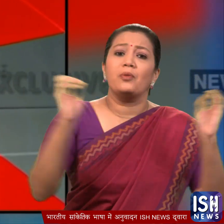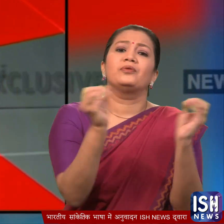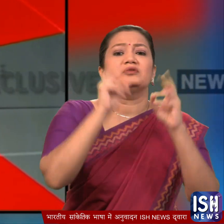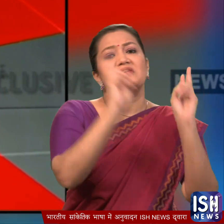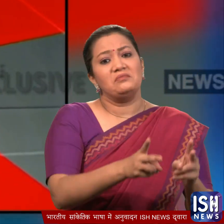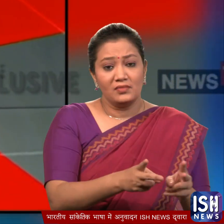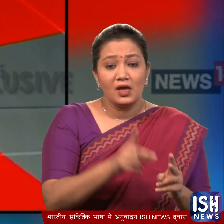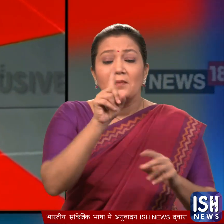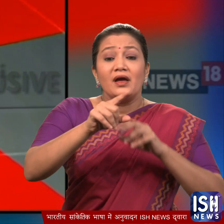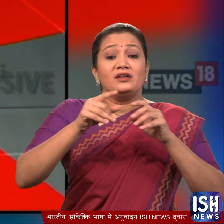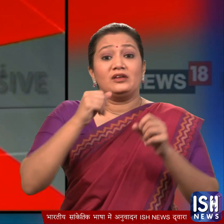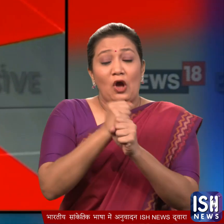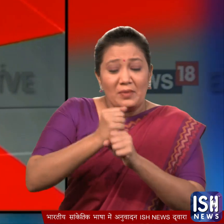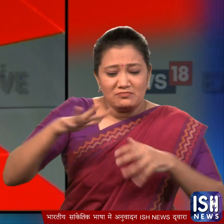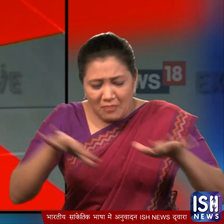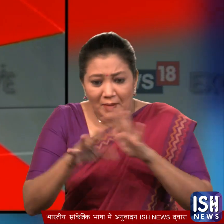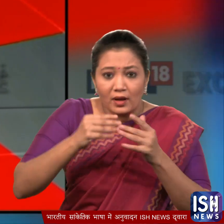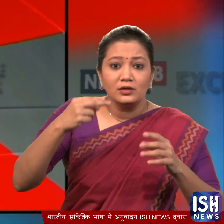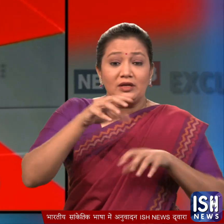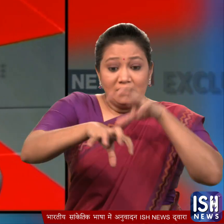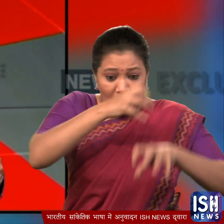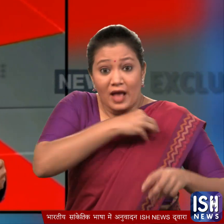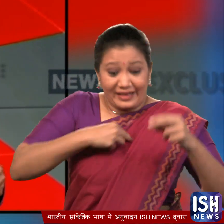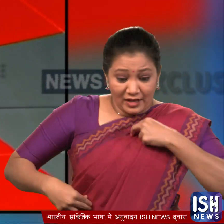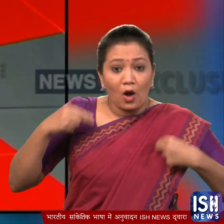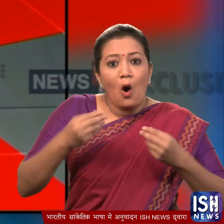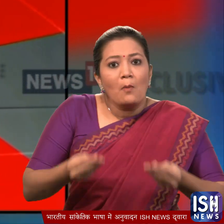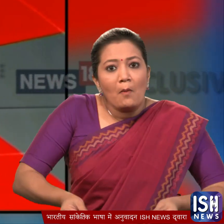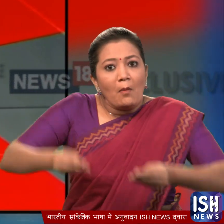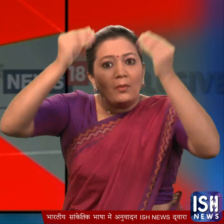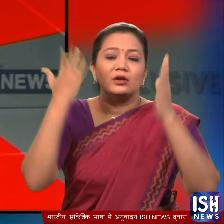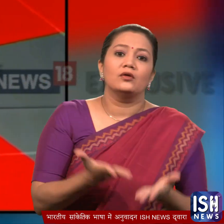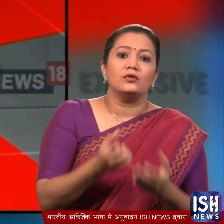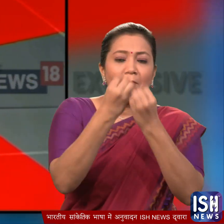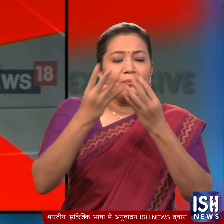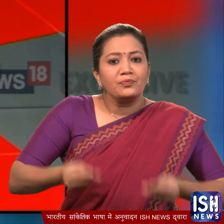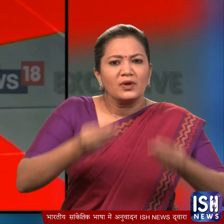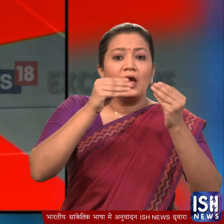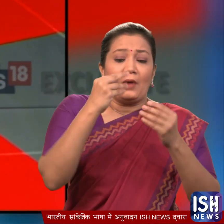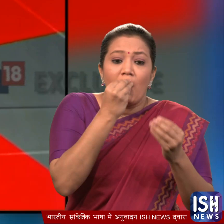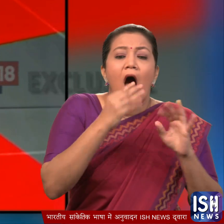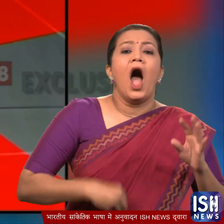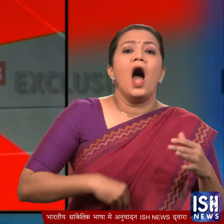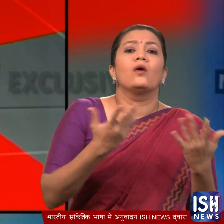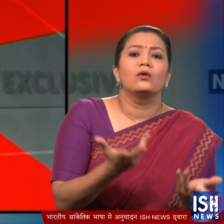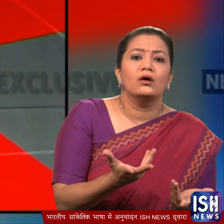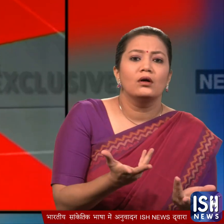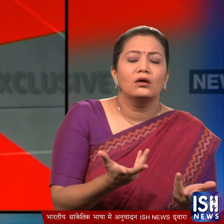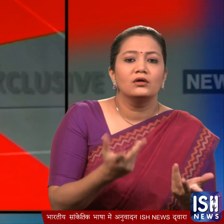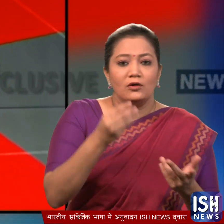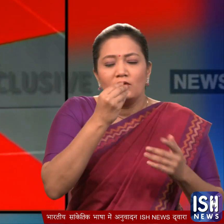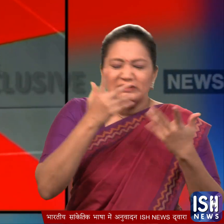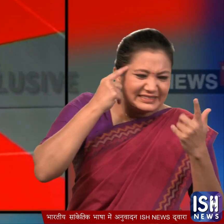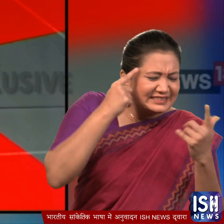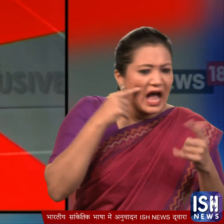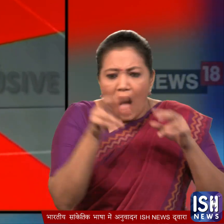नहीं, सरकार की कोशिशों से तेंदुओं की आबादी अच्छी खासी बढ़ गई है। जंगल में उनके सामने पेट भरने का संकट पैदा हो गया।